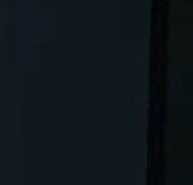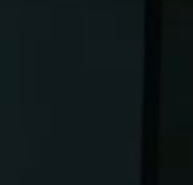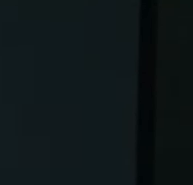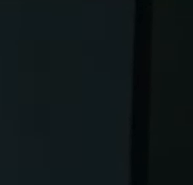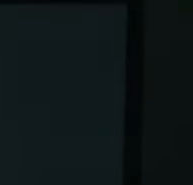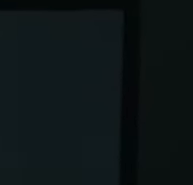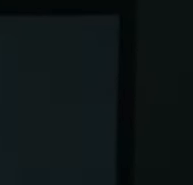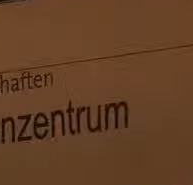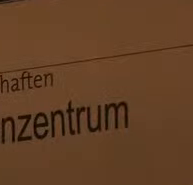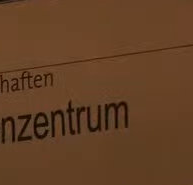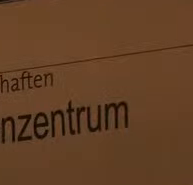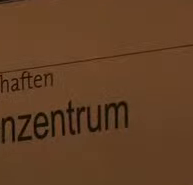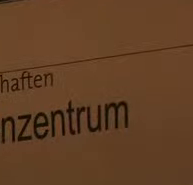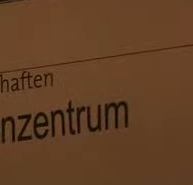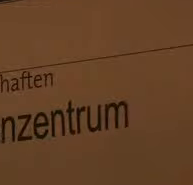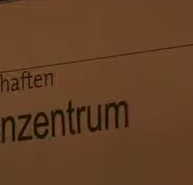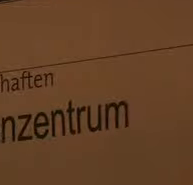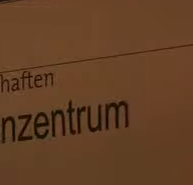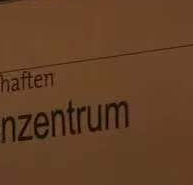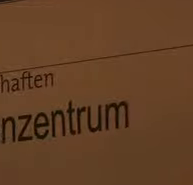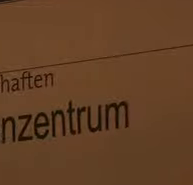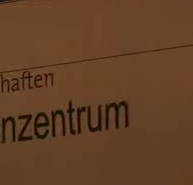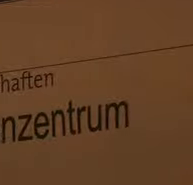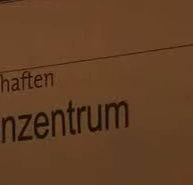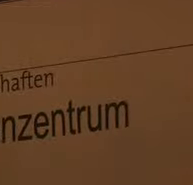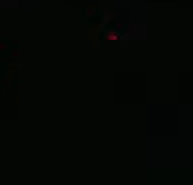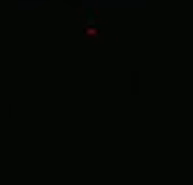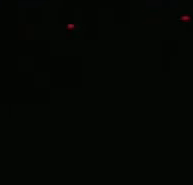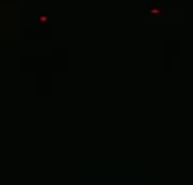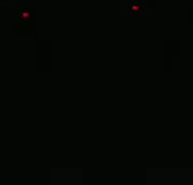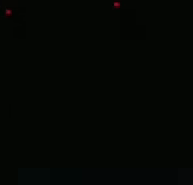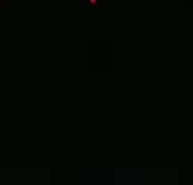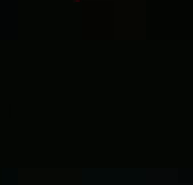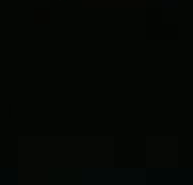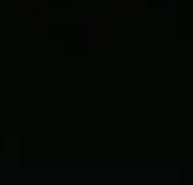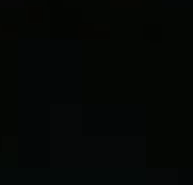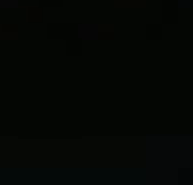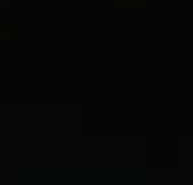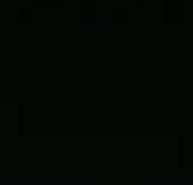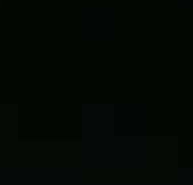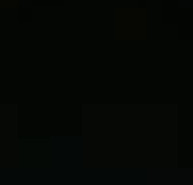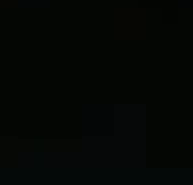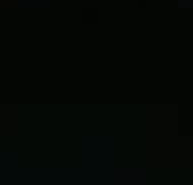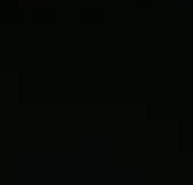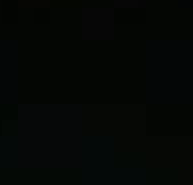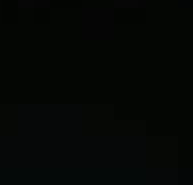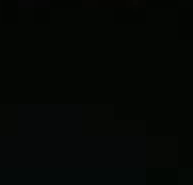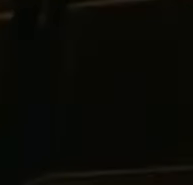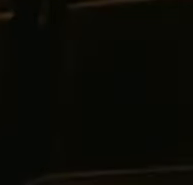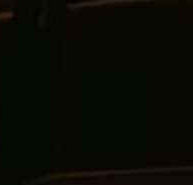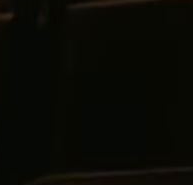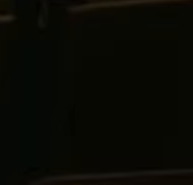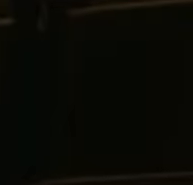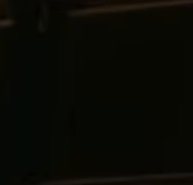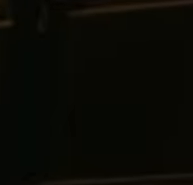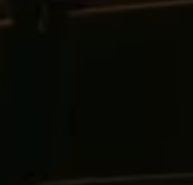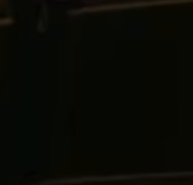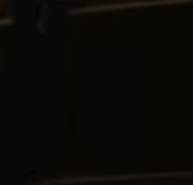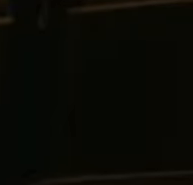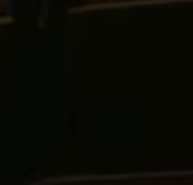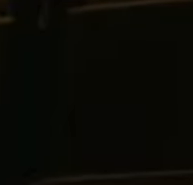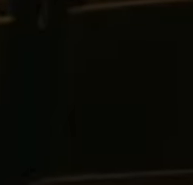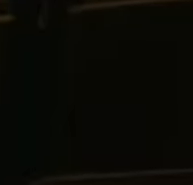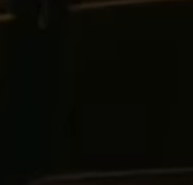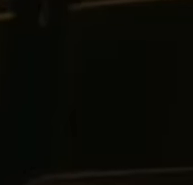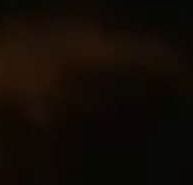Auf 1000 Fragen findet es aufgezeichnete Antworten von Holocaust-Überlebenden wie Abba Naur. Wie haben Sie es